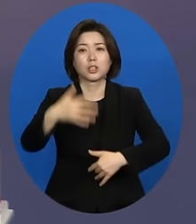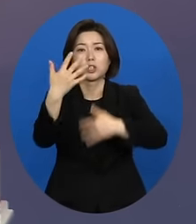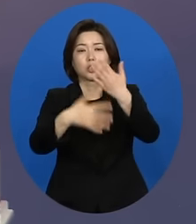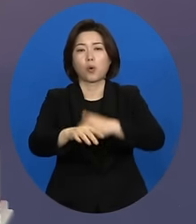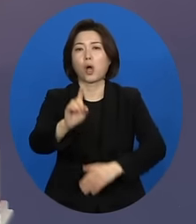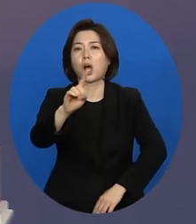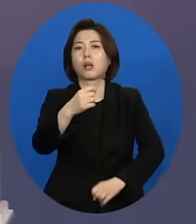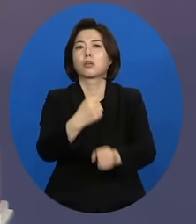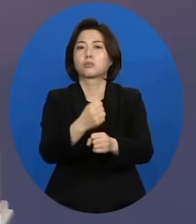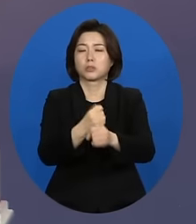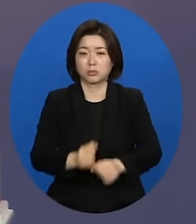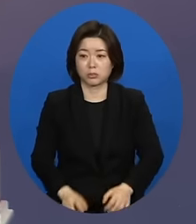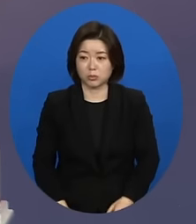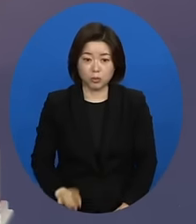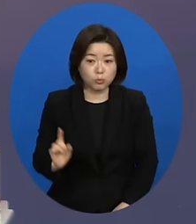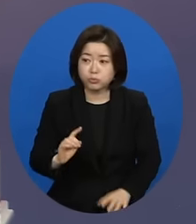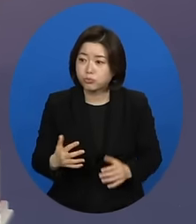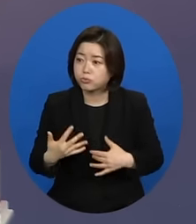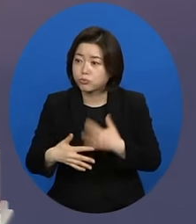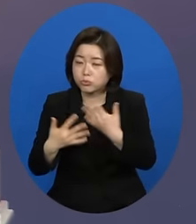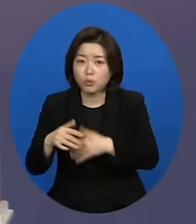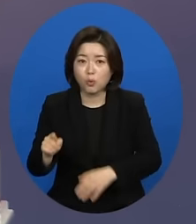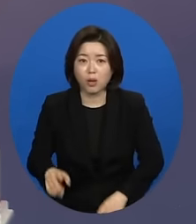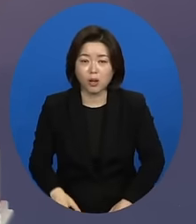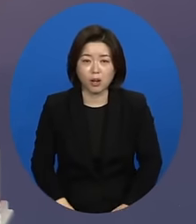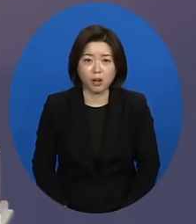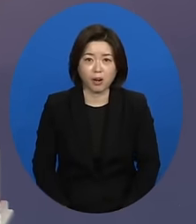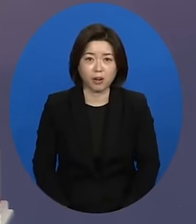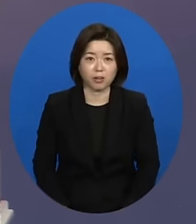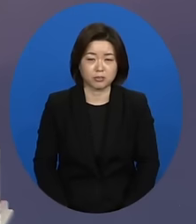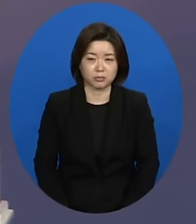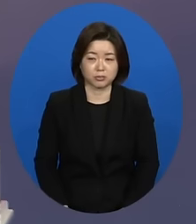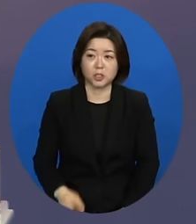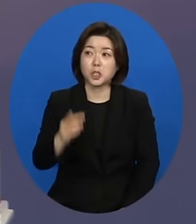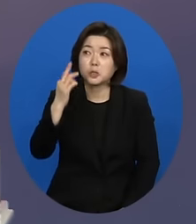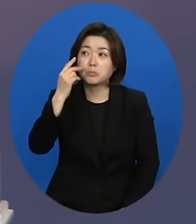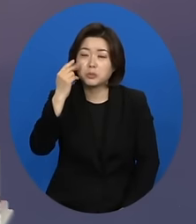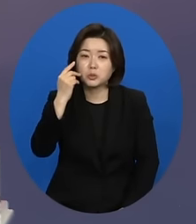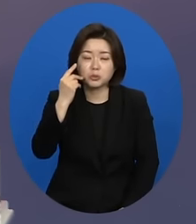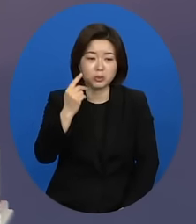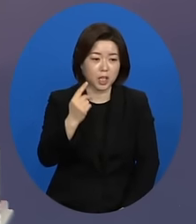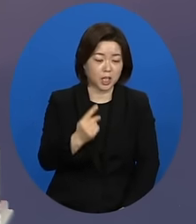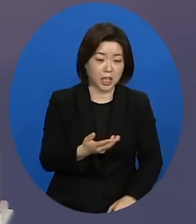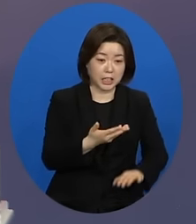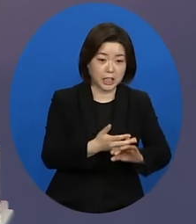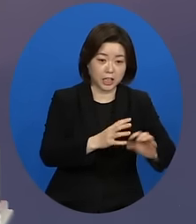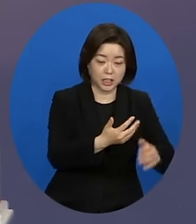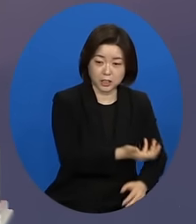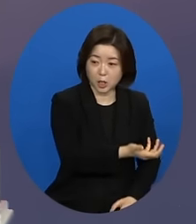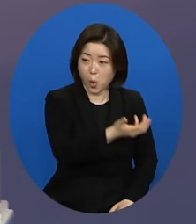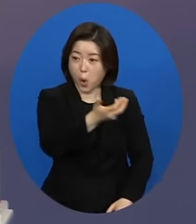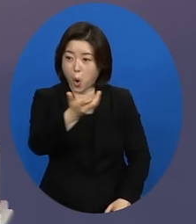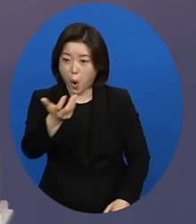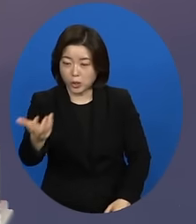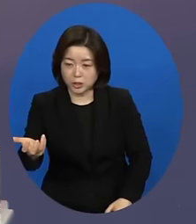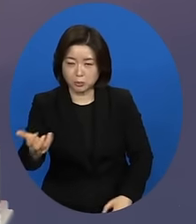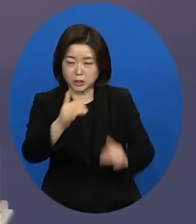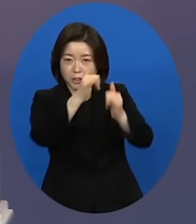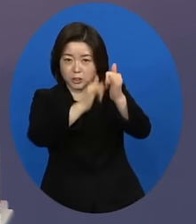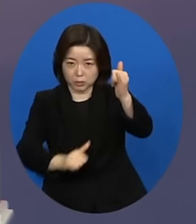만들었대. 무슨 영화요? 미국의 이민 역사. The Nation of